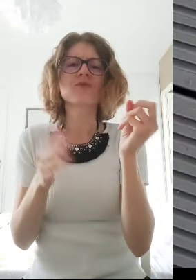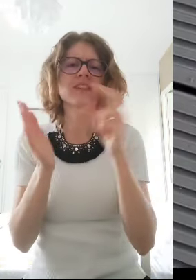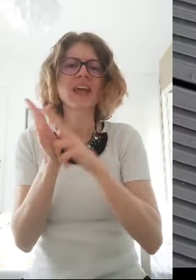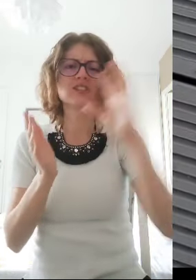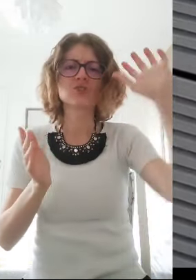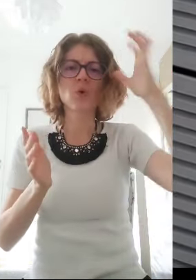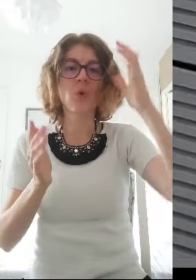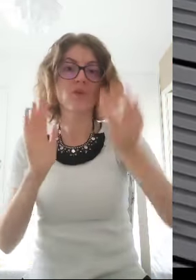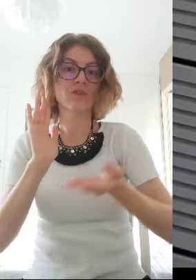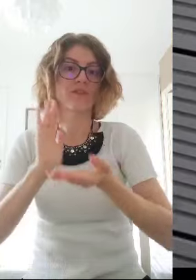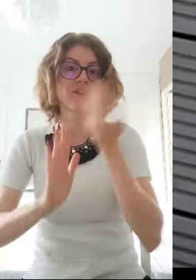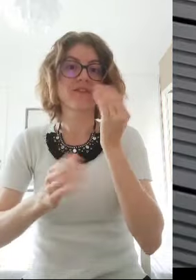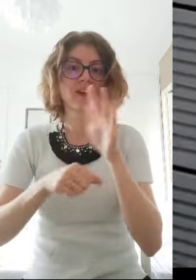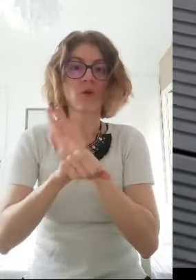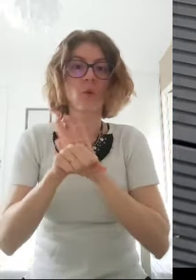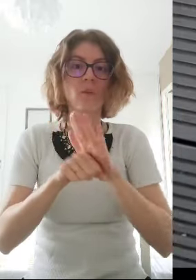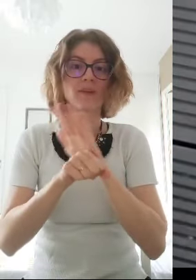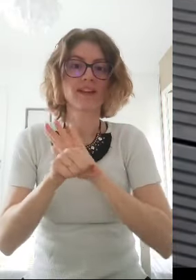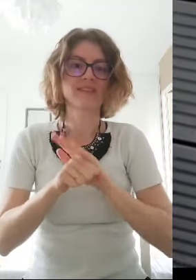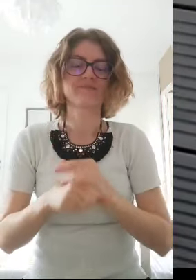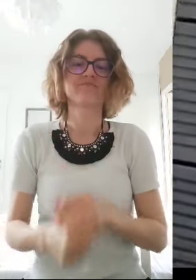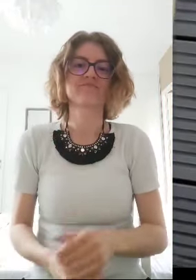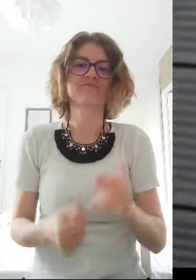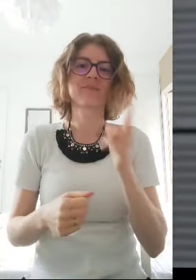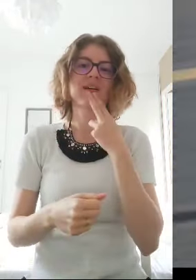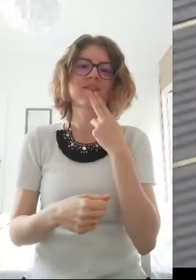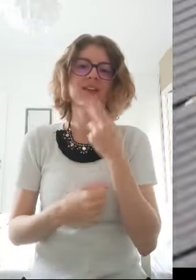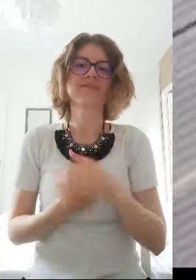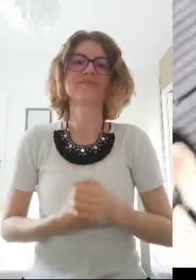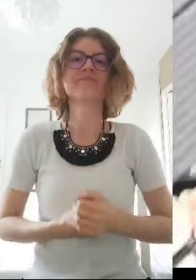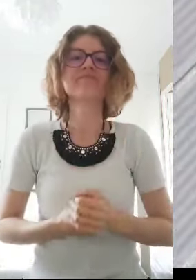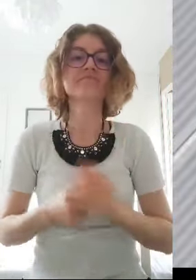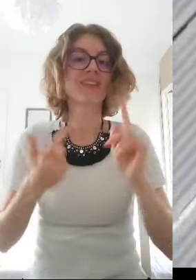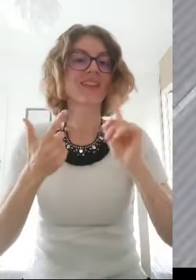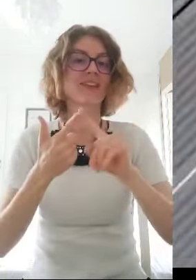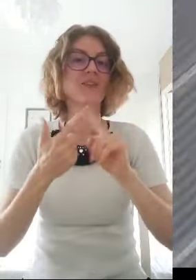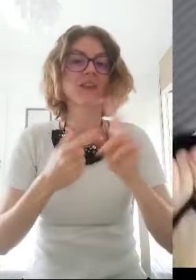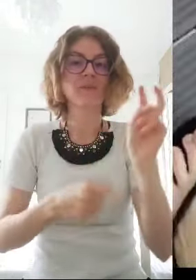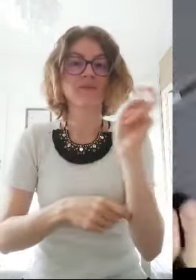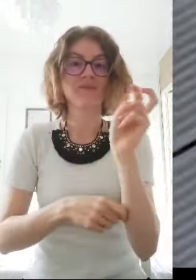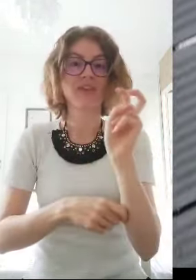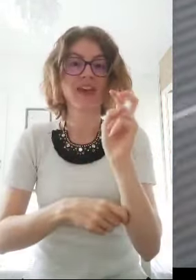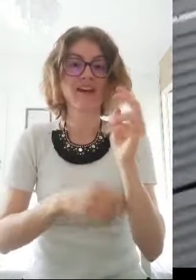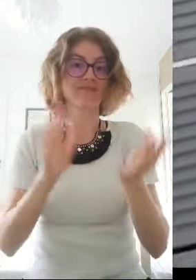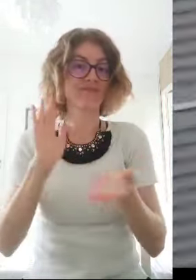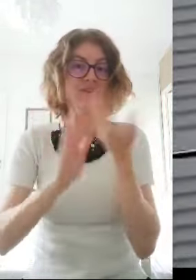Du coup, ma tache est partie. La tache de rouille de tout à l'heure. Et